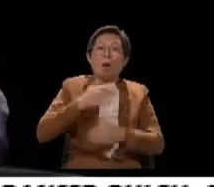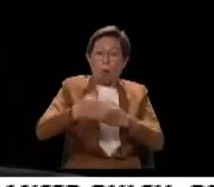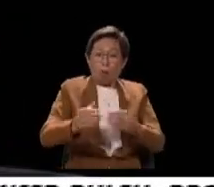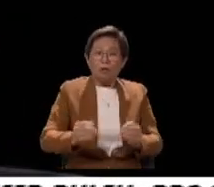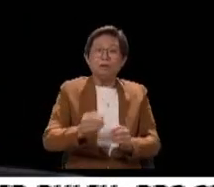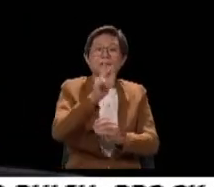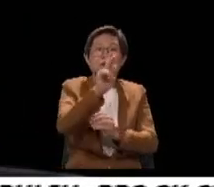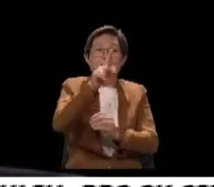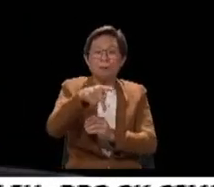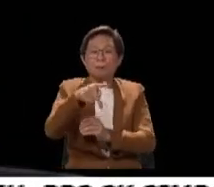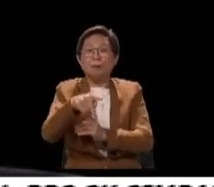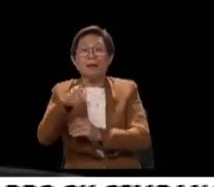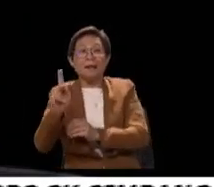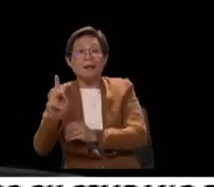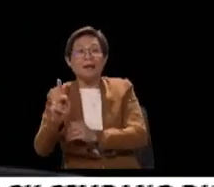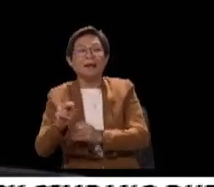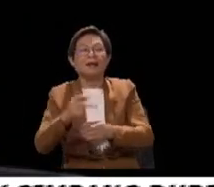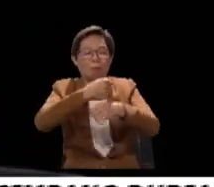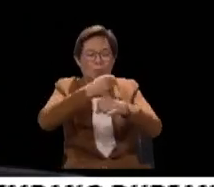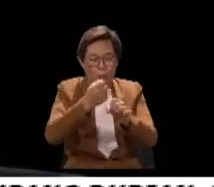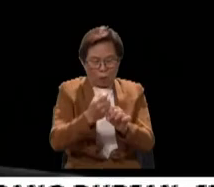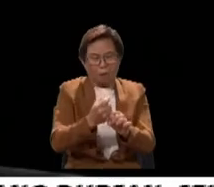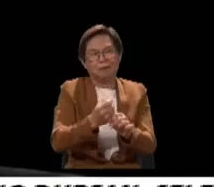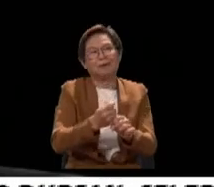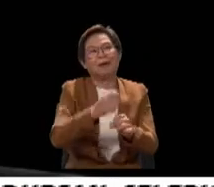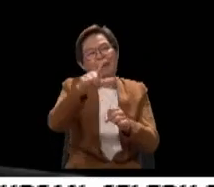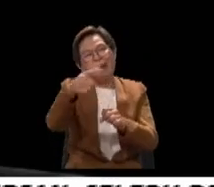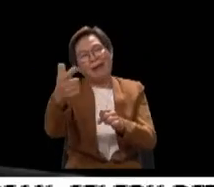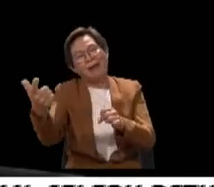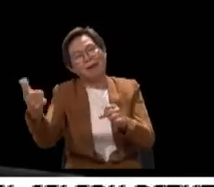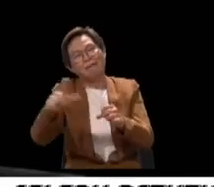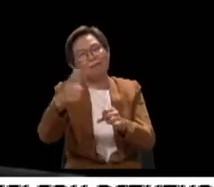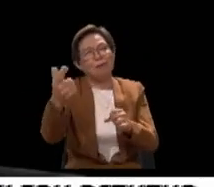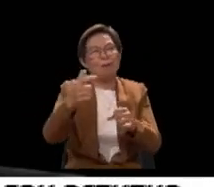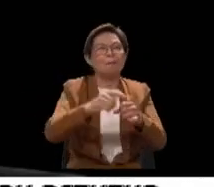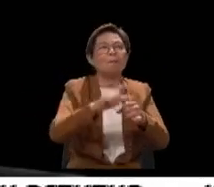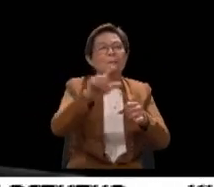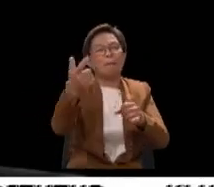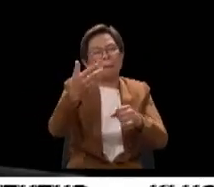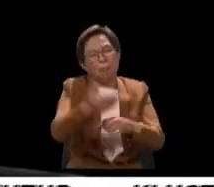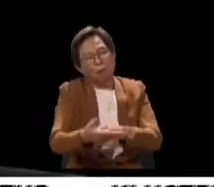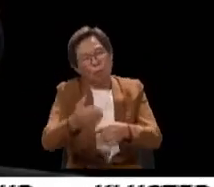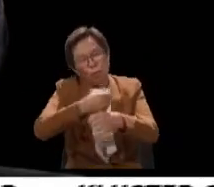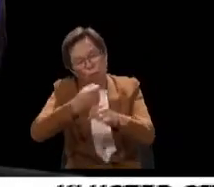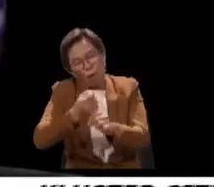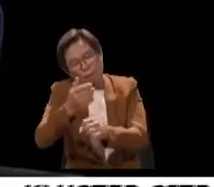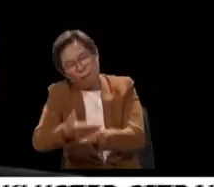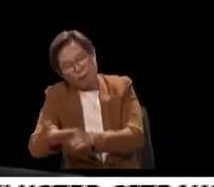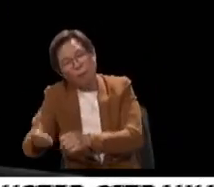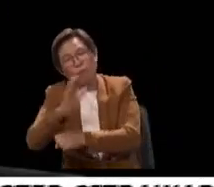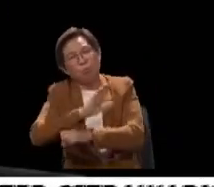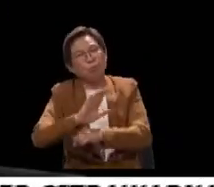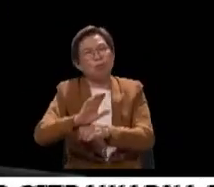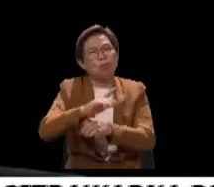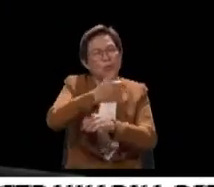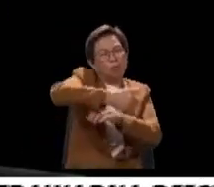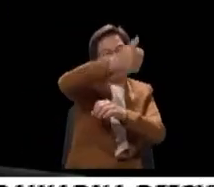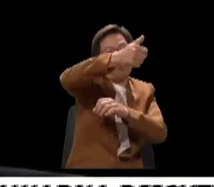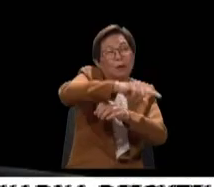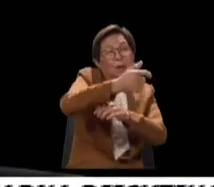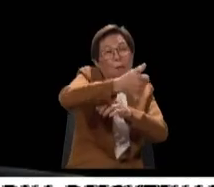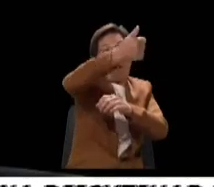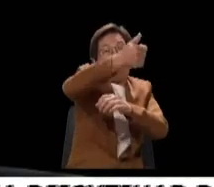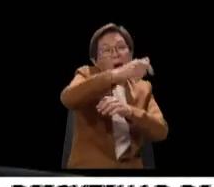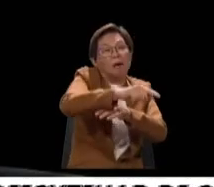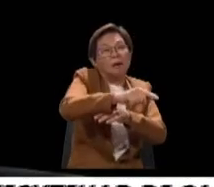aktiviti-ak hiliran pembuatan furniture perabut pembuatan barang-barangan tetapi bukan di peringkat huluan huluan